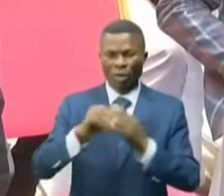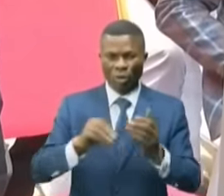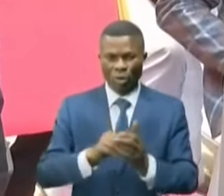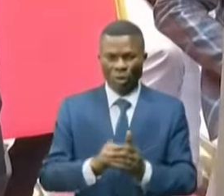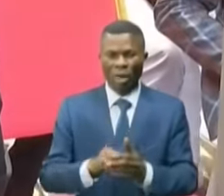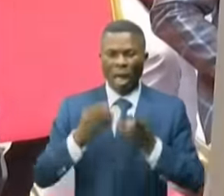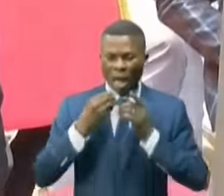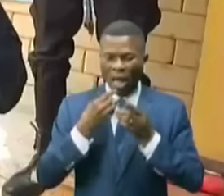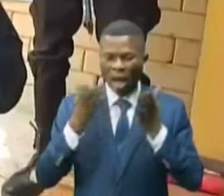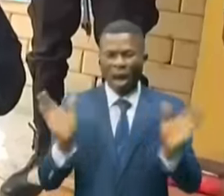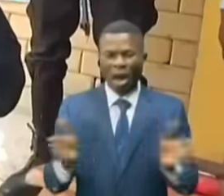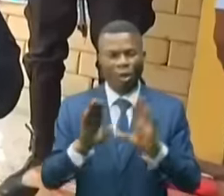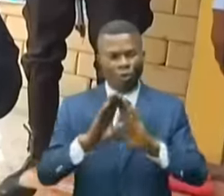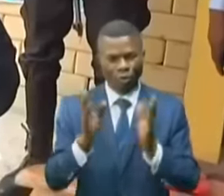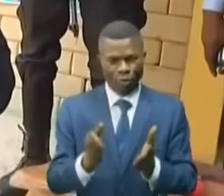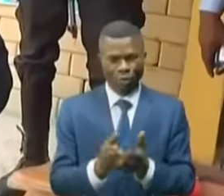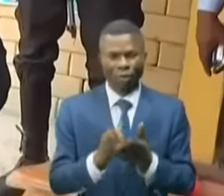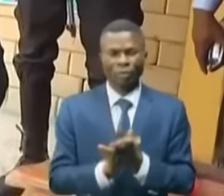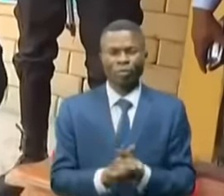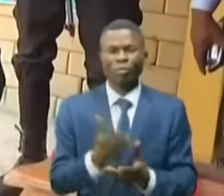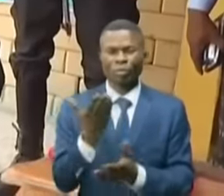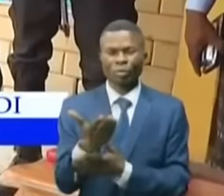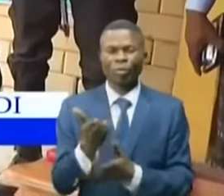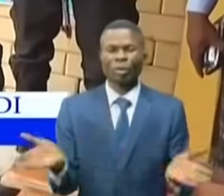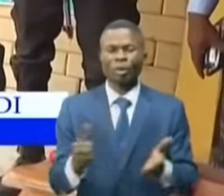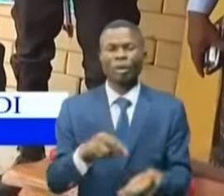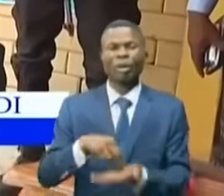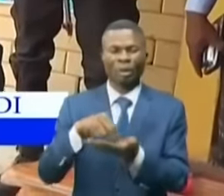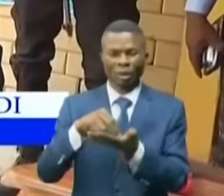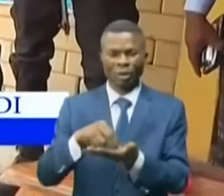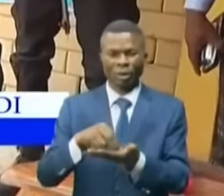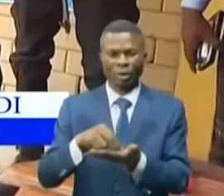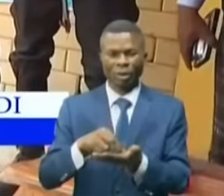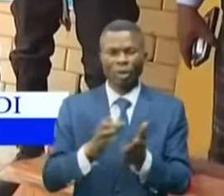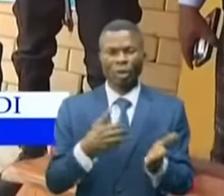mot d'encouragement. Et vous aurez besoin de nous sommes